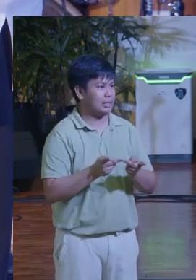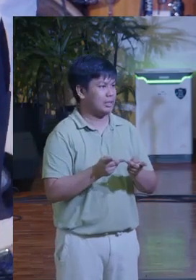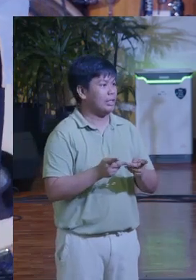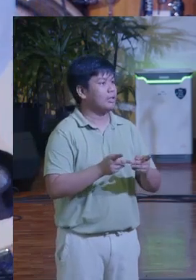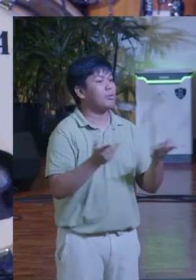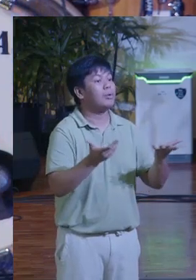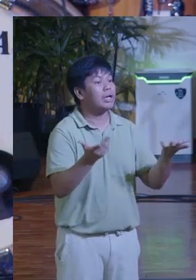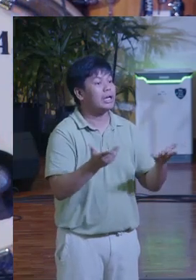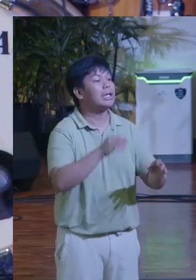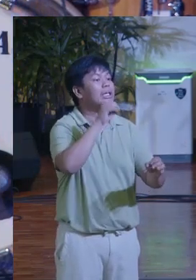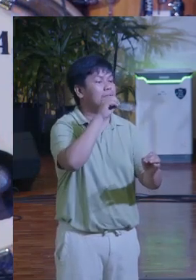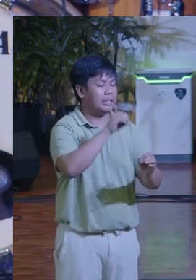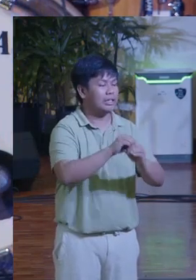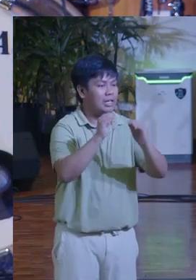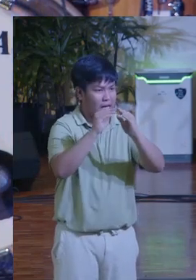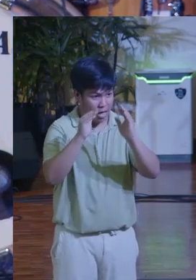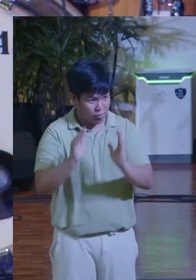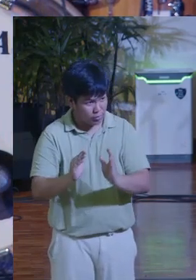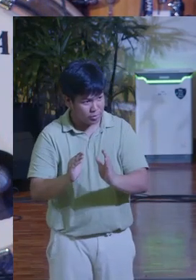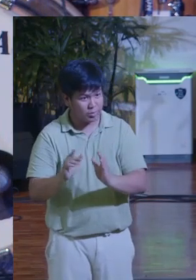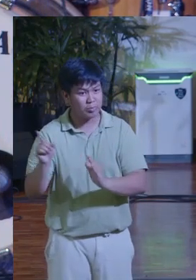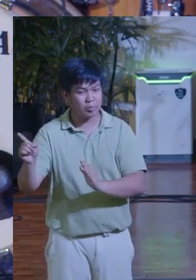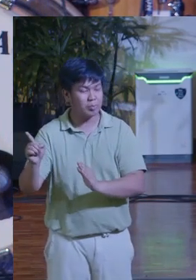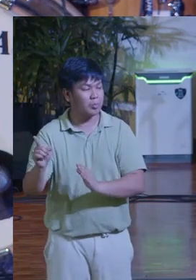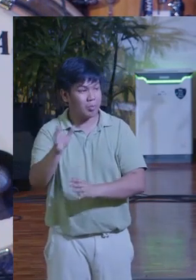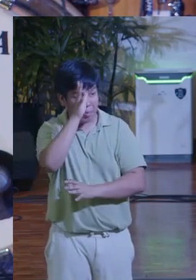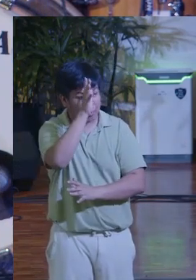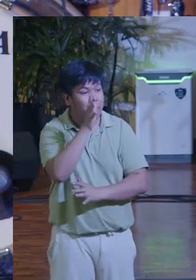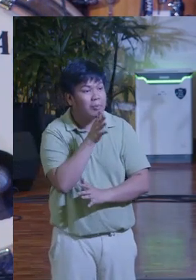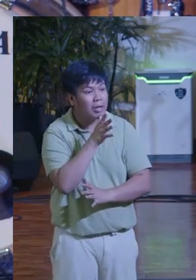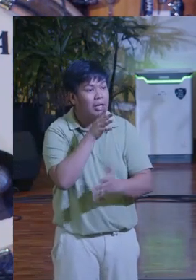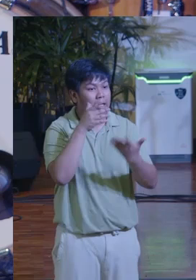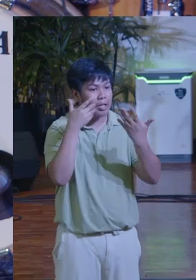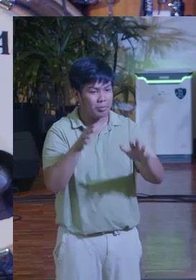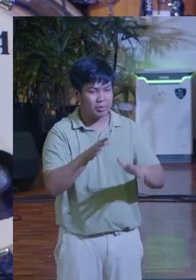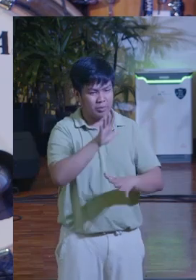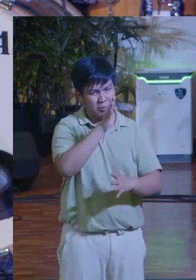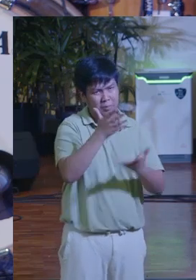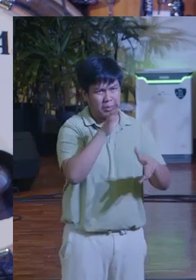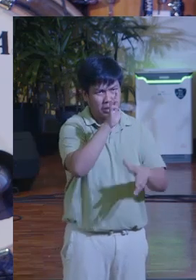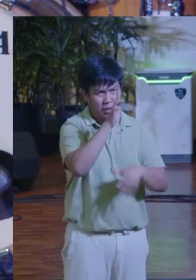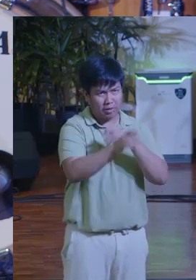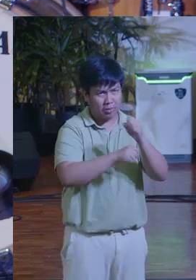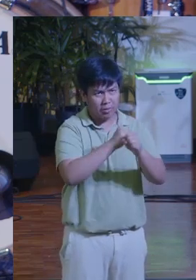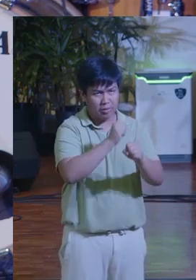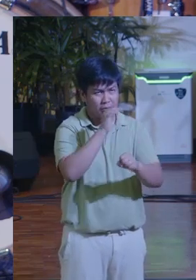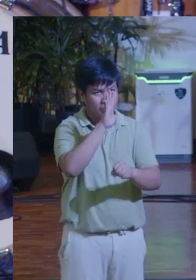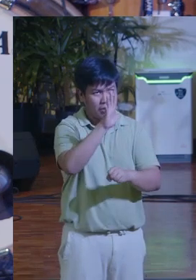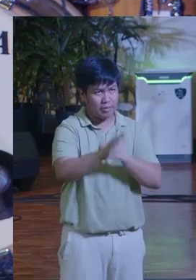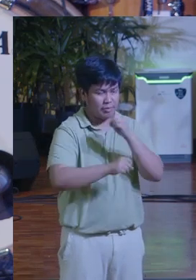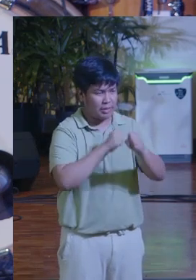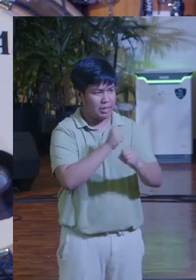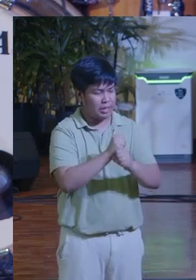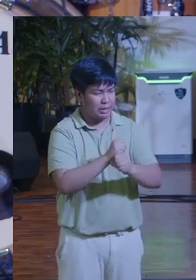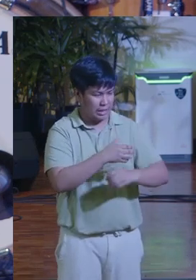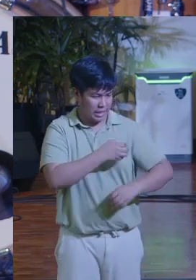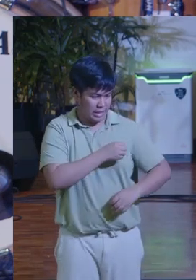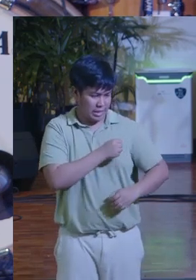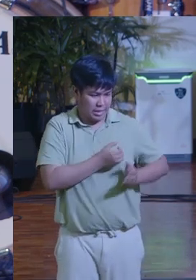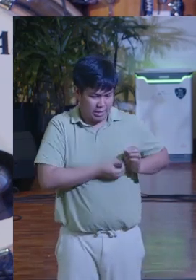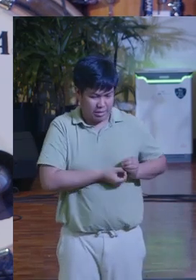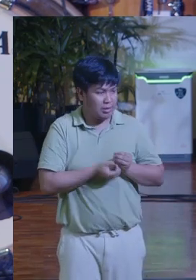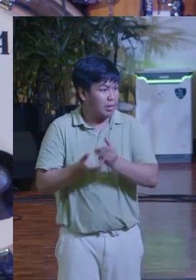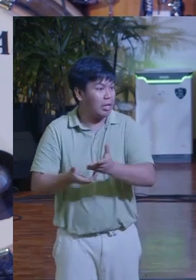pamamahay nila sa umpisa. At hindi lang yon, sa kanyang pagpapasuso kay Moses, binayaran